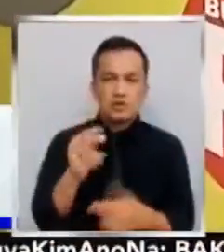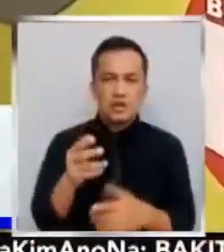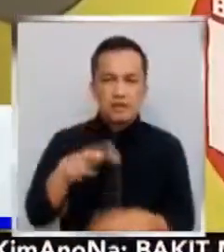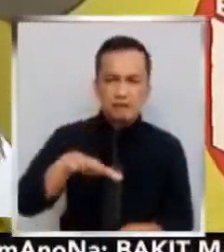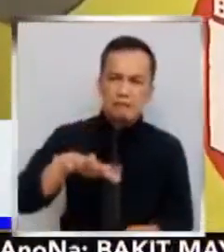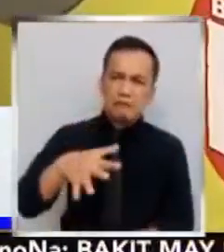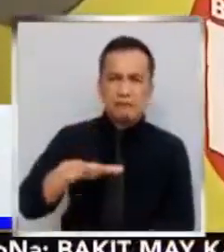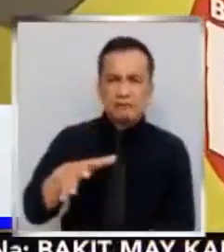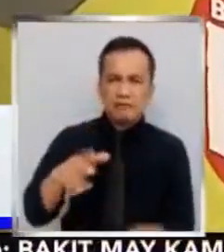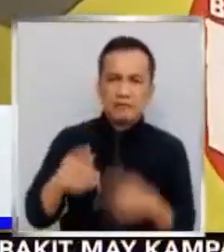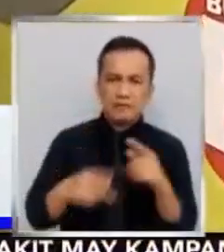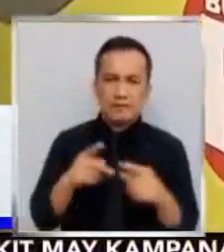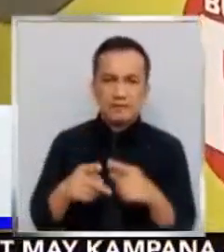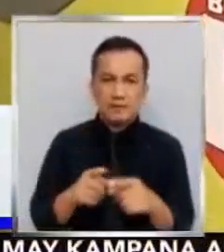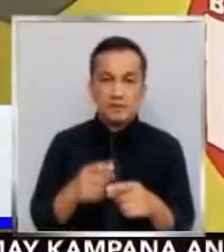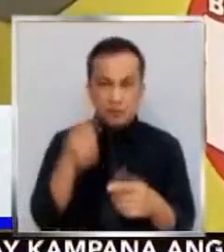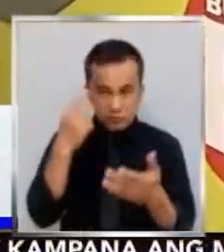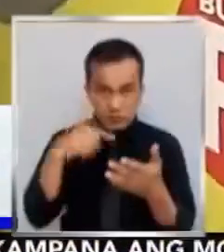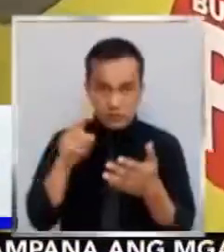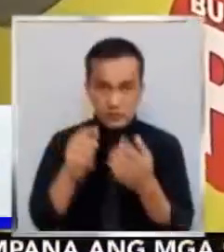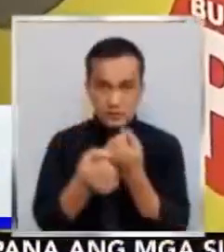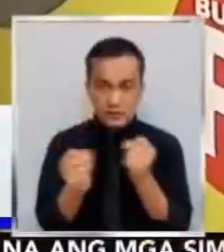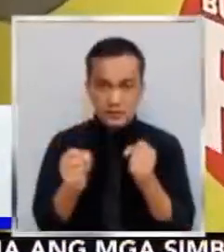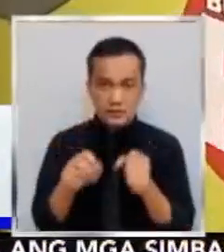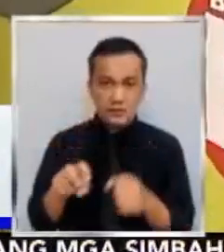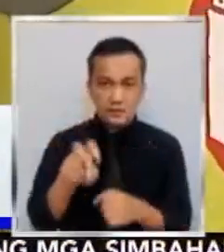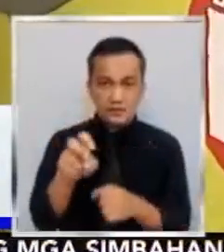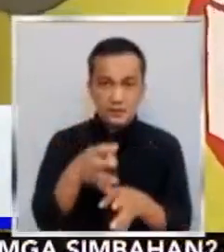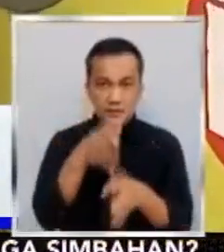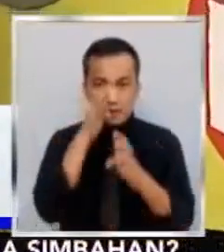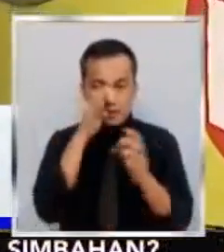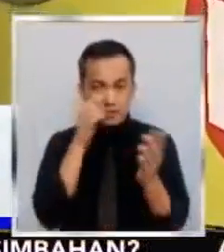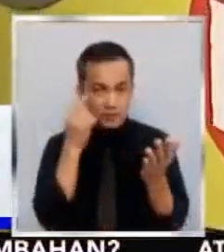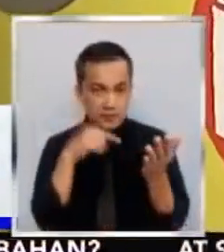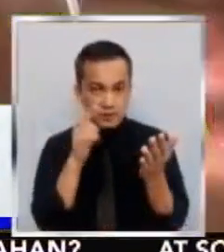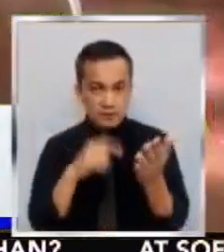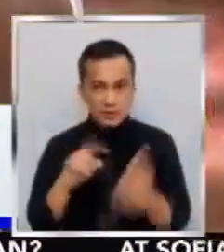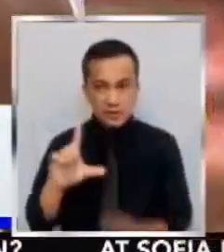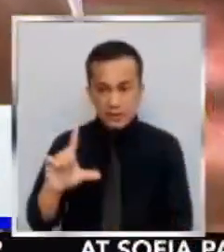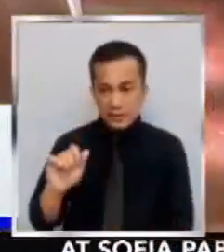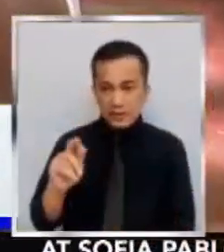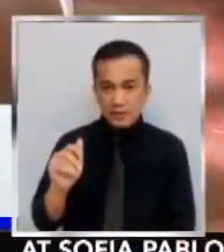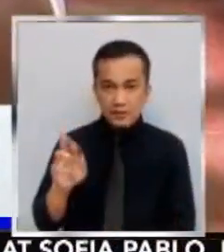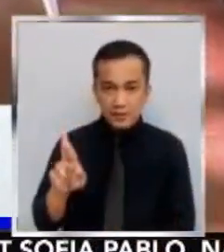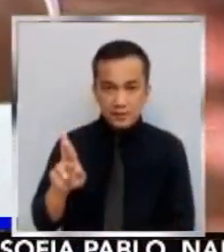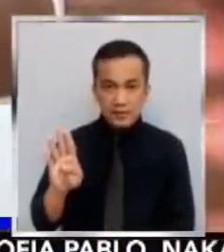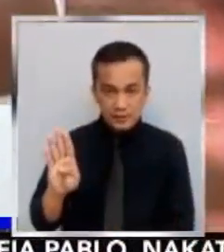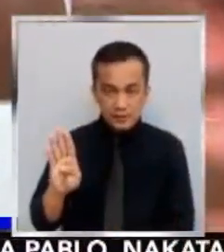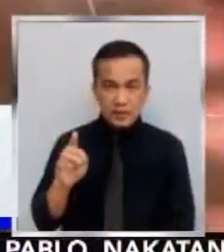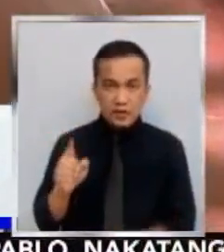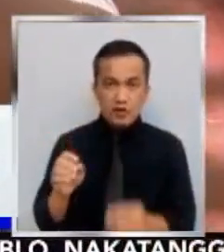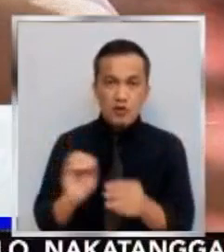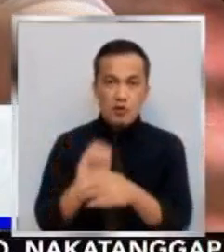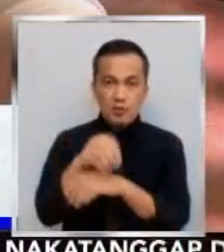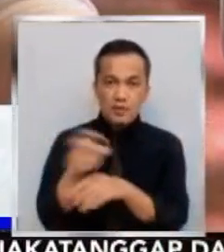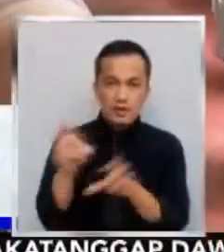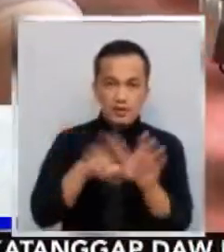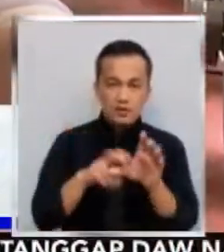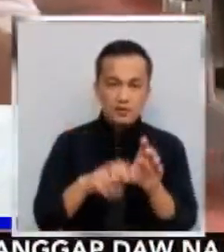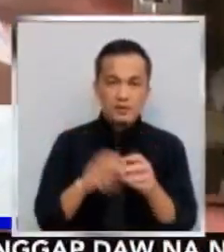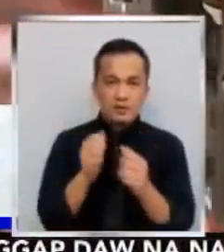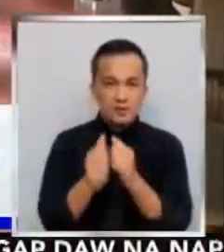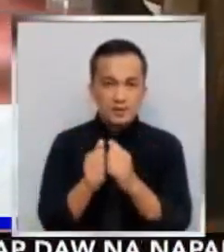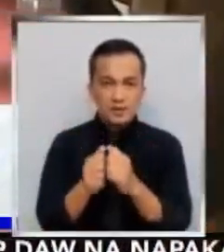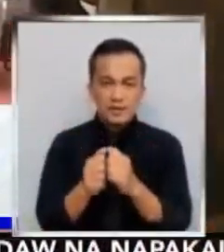Para matiyak na ligtas ang biyahe, mahigpit na binabantayan ng LTFRB ang overloading. Ibig sabihin, bawal ang pag-upo sa mga